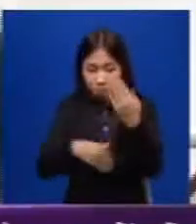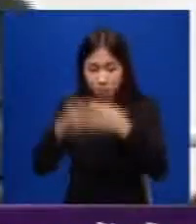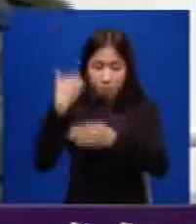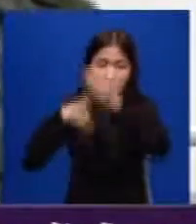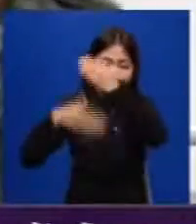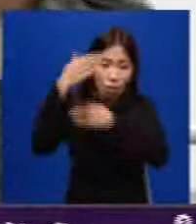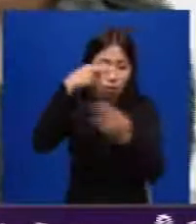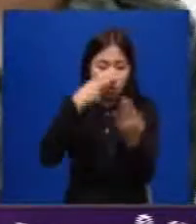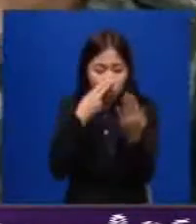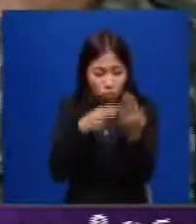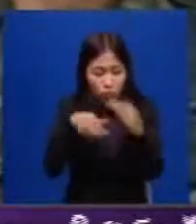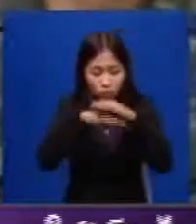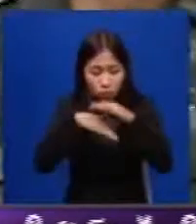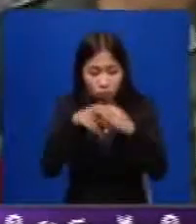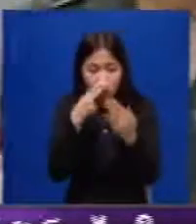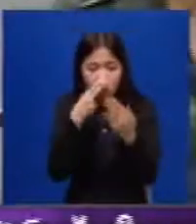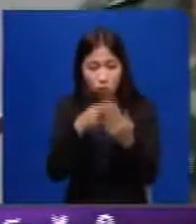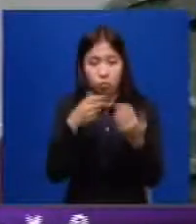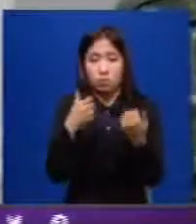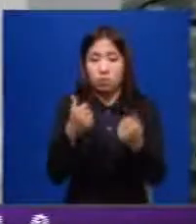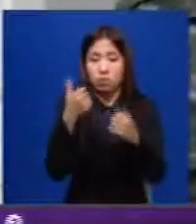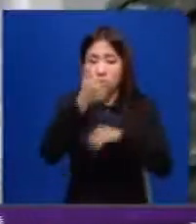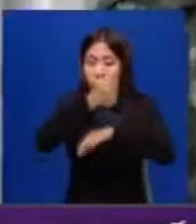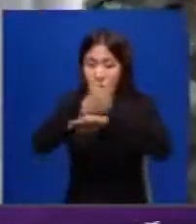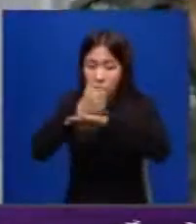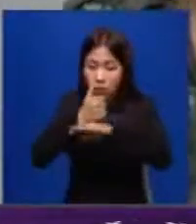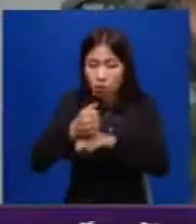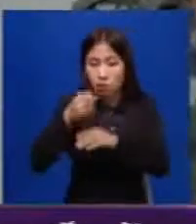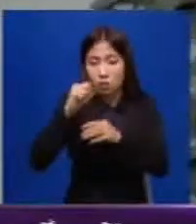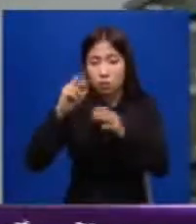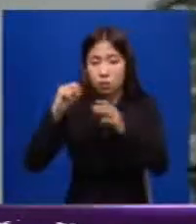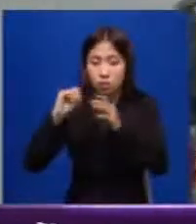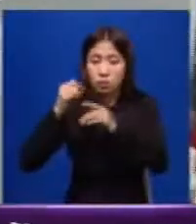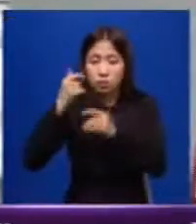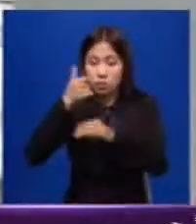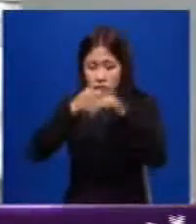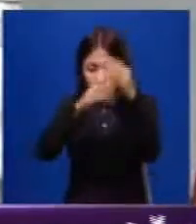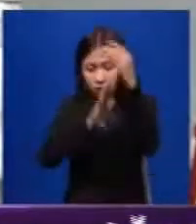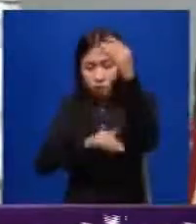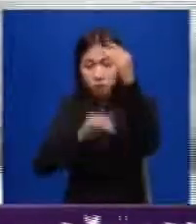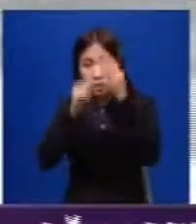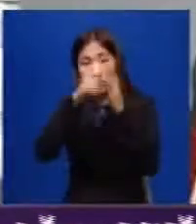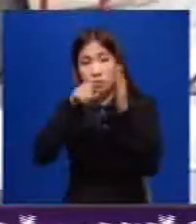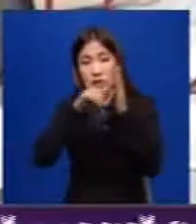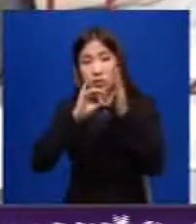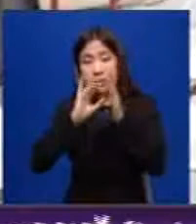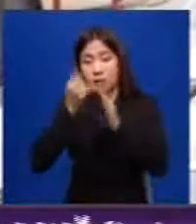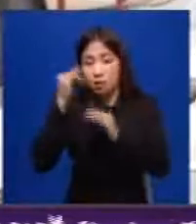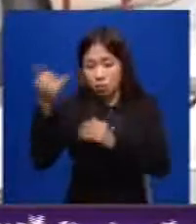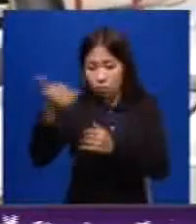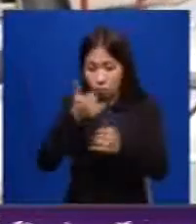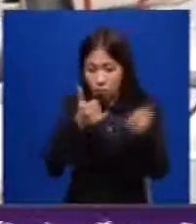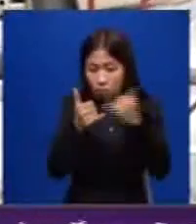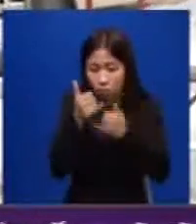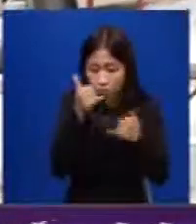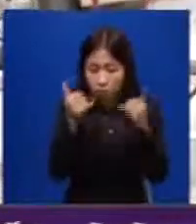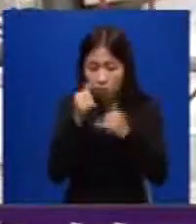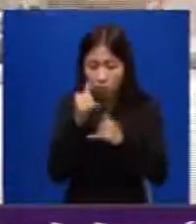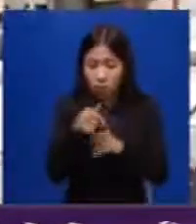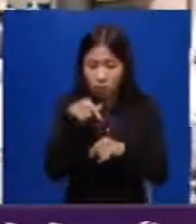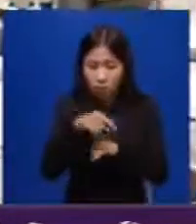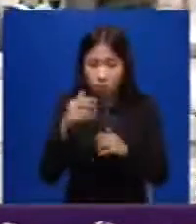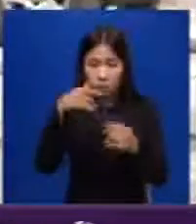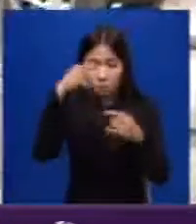ทัพบกหลังจากที่สนธิกำลังตำรวจสน.คลองลึกจังหวัดสระแก้วเดินทางไปรับตัวที่บ่อนคาสิโนแห่งหนึ่งในฝั่งปอย